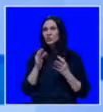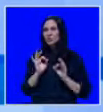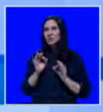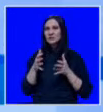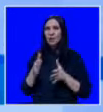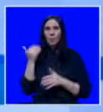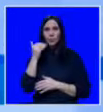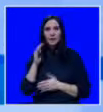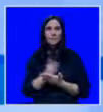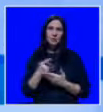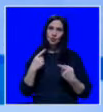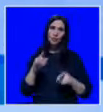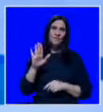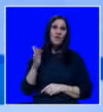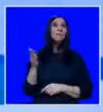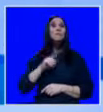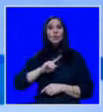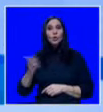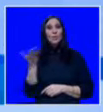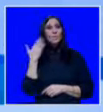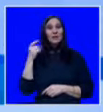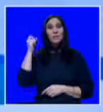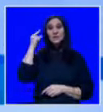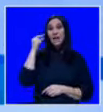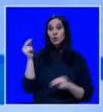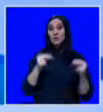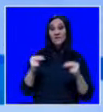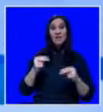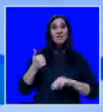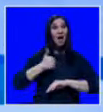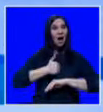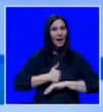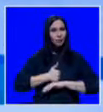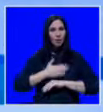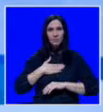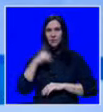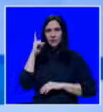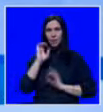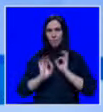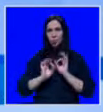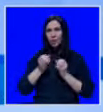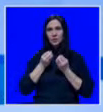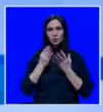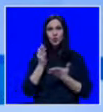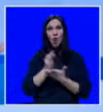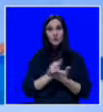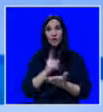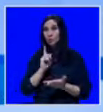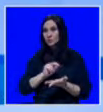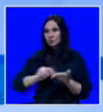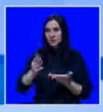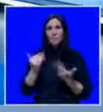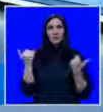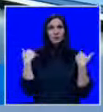Между другото, вие, докато бяхте председател на съвета на ректорите, имахте ли сигнали за подобни случаи на оценки, които са писани